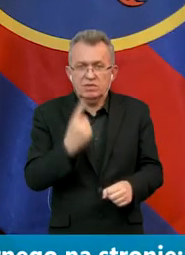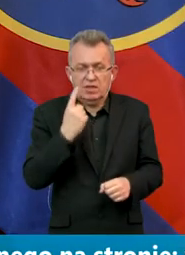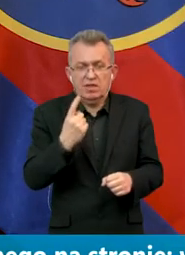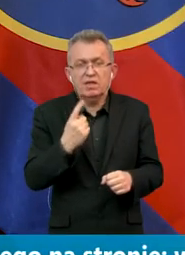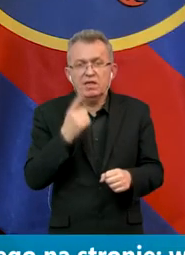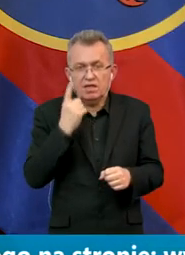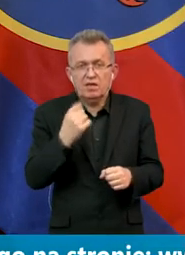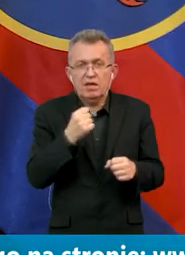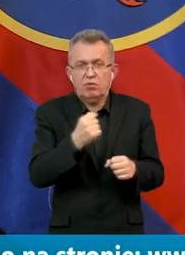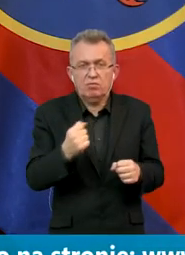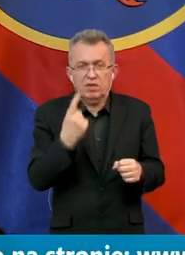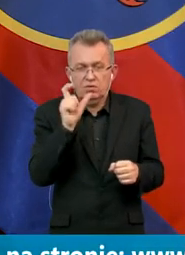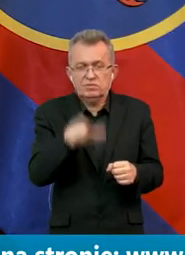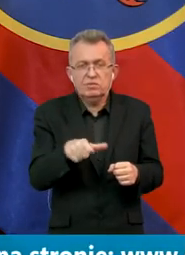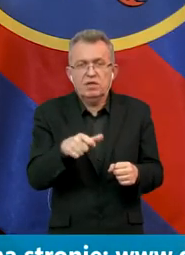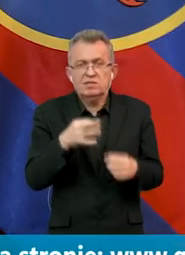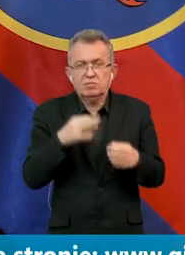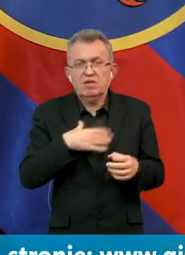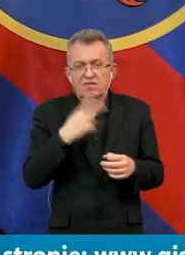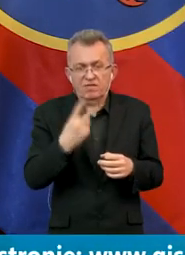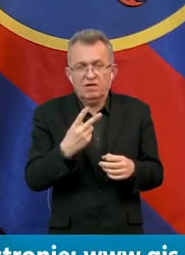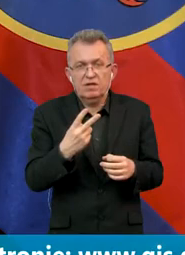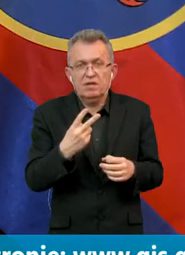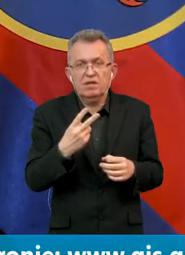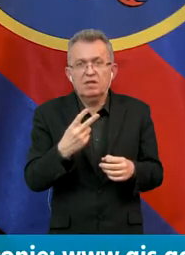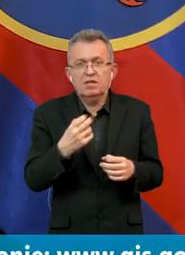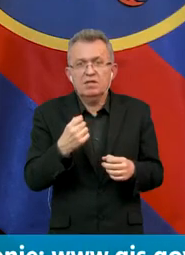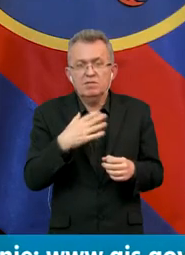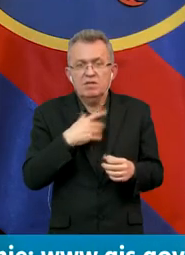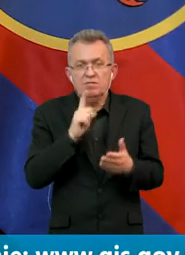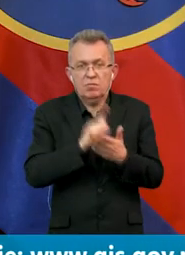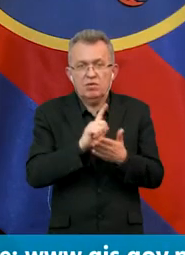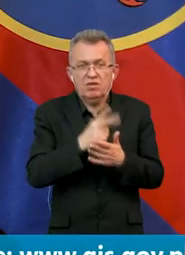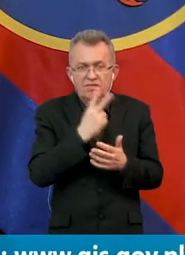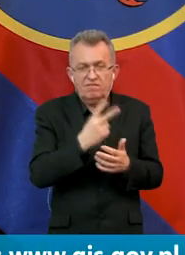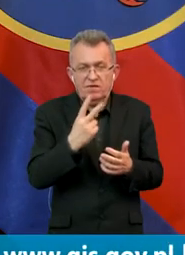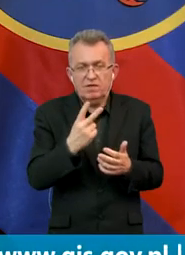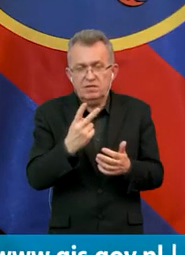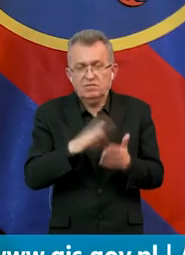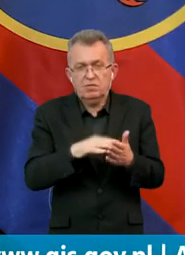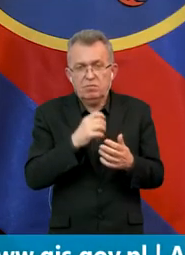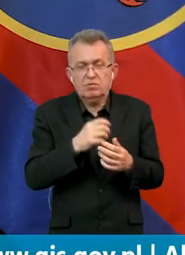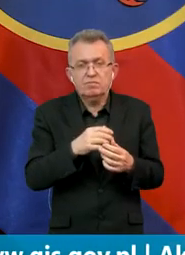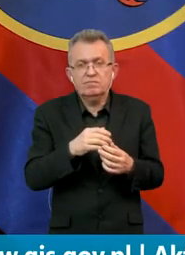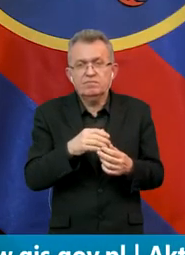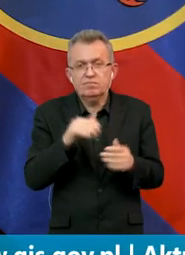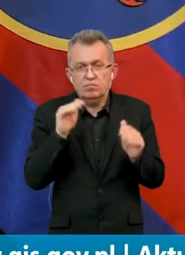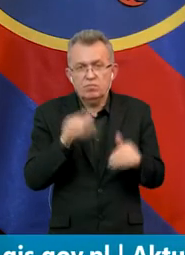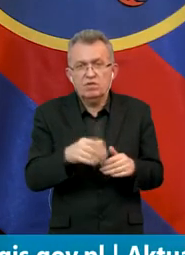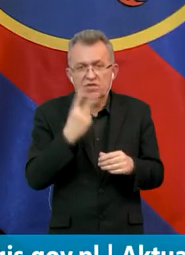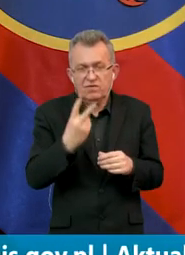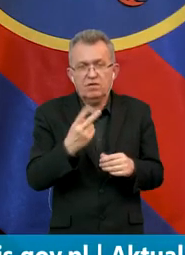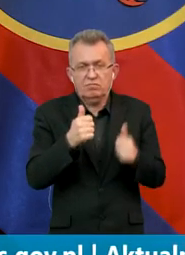samochód, jedna osoba. Czyli jeśli w domu mamy dwa samochody, mamy dwóch też podatników podatków, no to mogą być wykupione